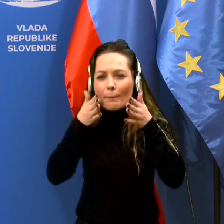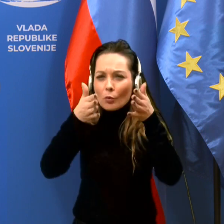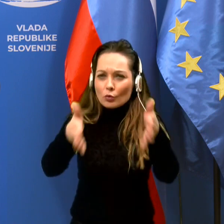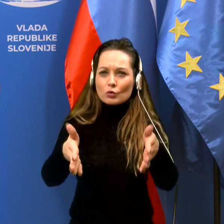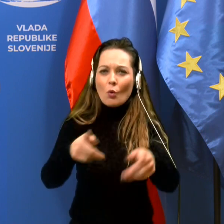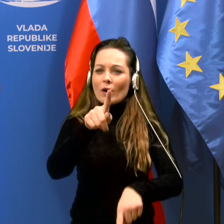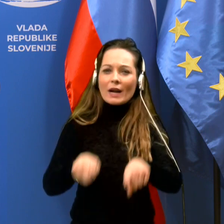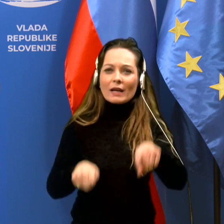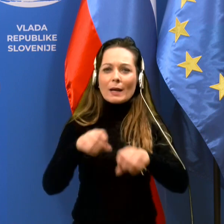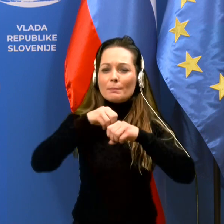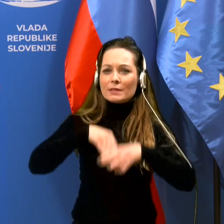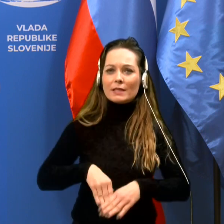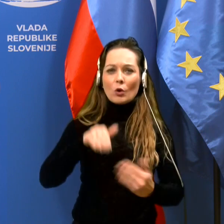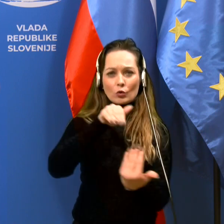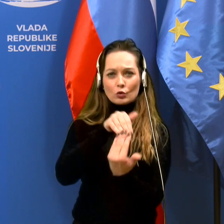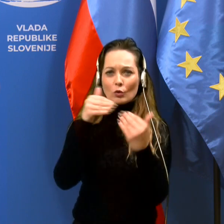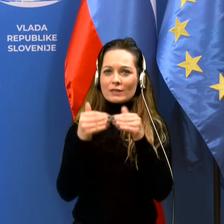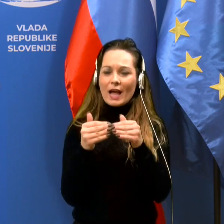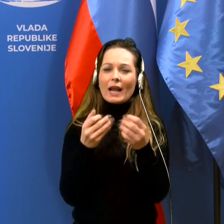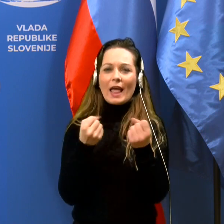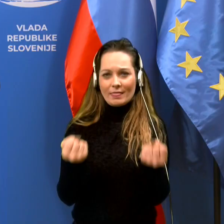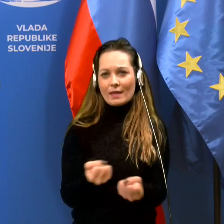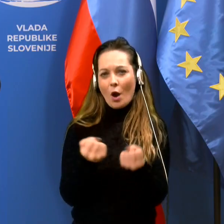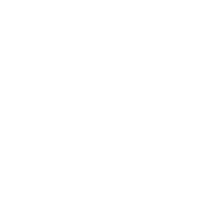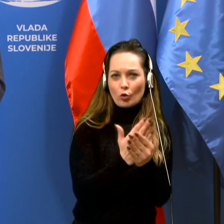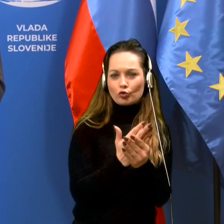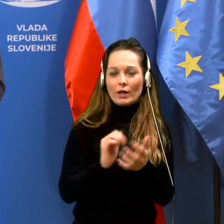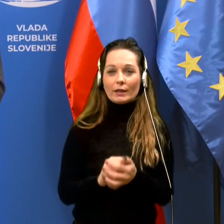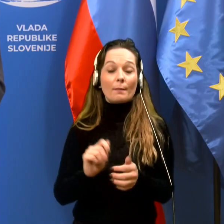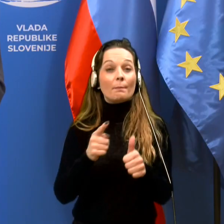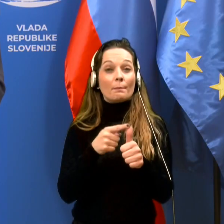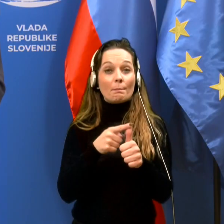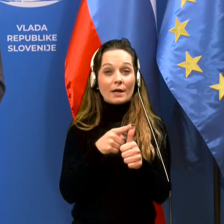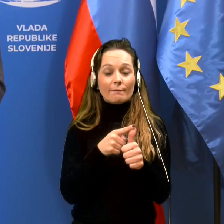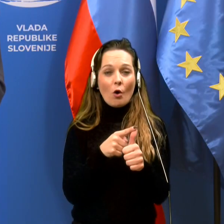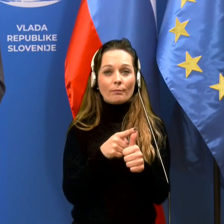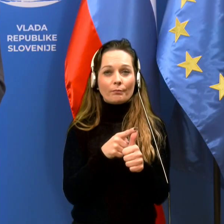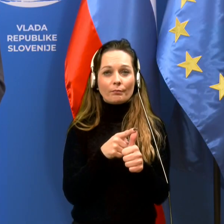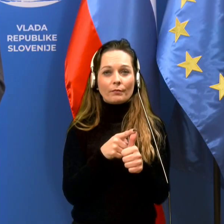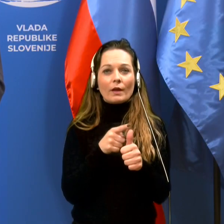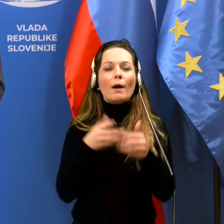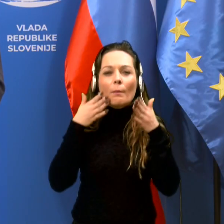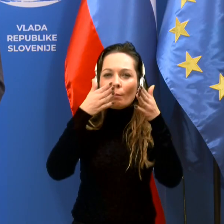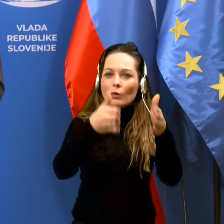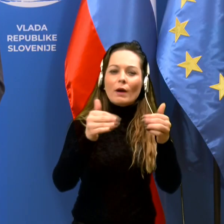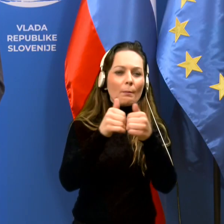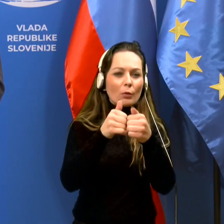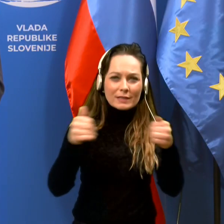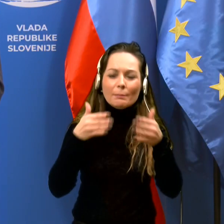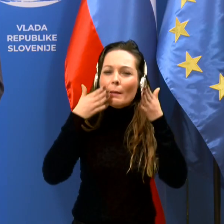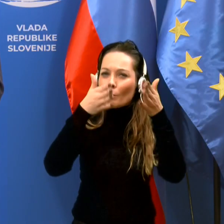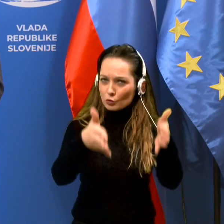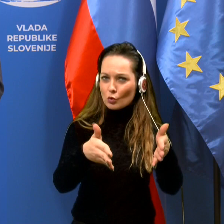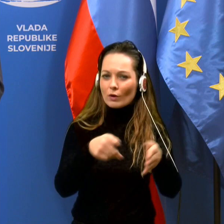na različno psihosocialne dejavnike. Prvo tako je posvečanje posebne